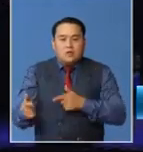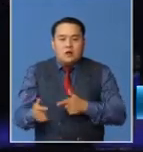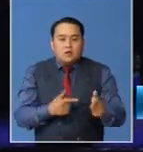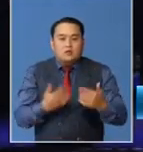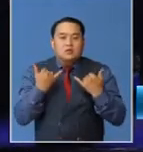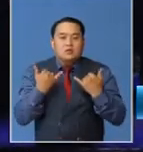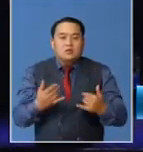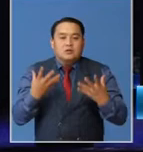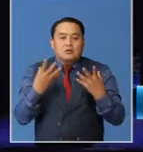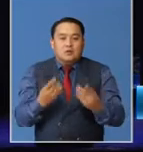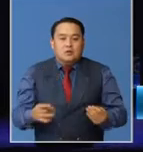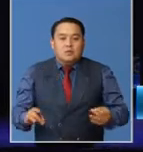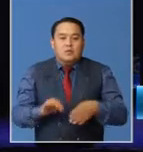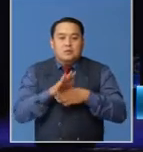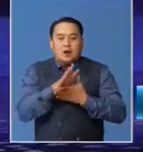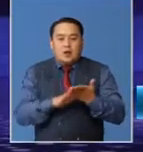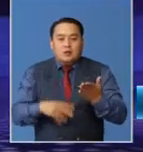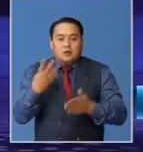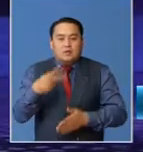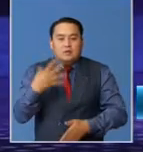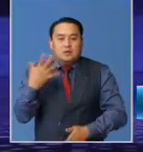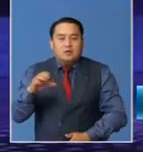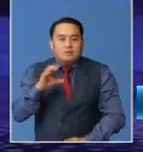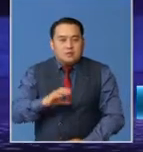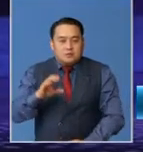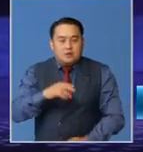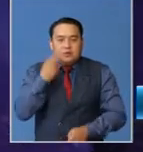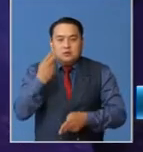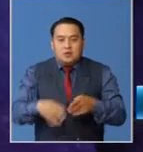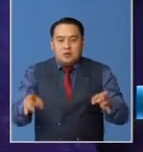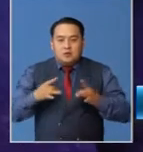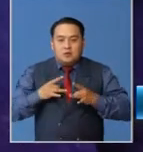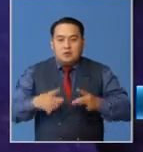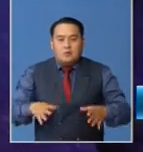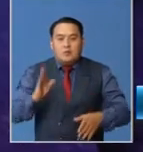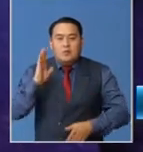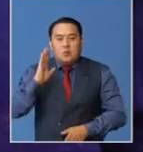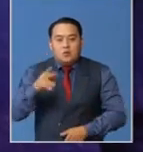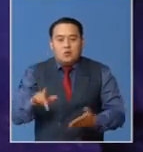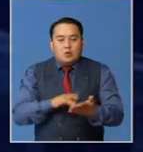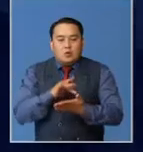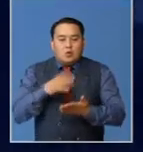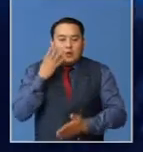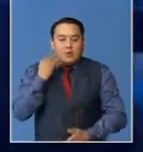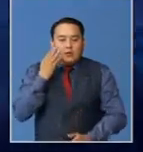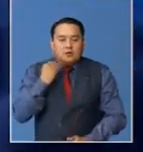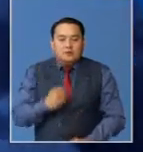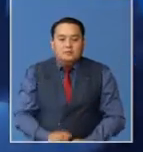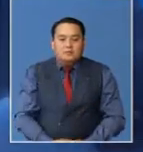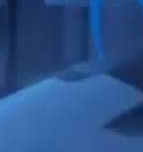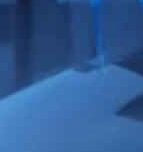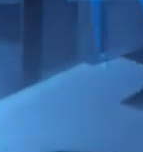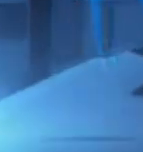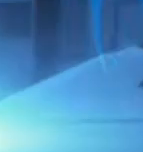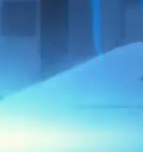Всего дни Астаны в регионах продлятся до 25 сентября. Заключительной точкой гастролей станет город Алматы. Ануар